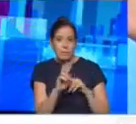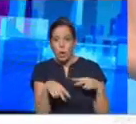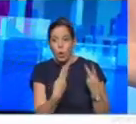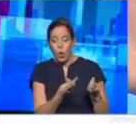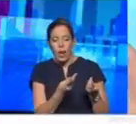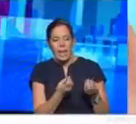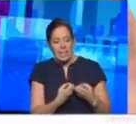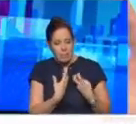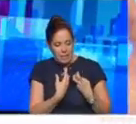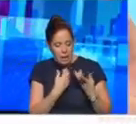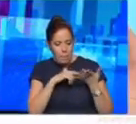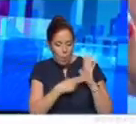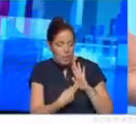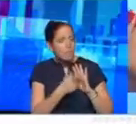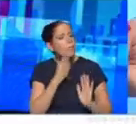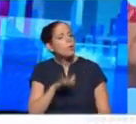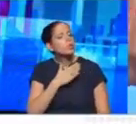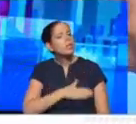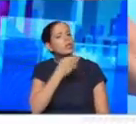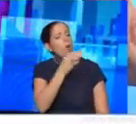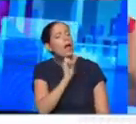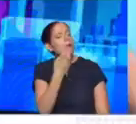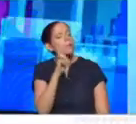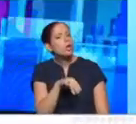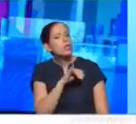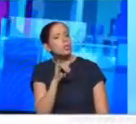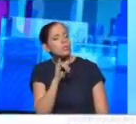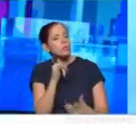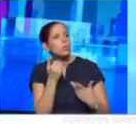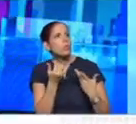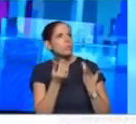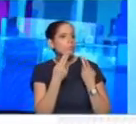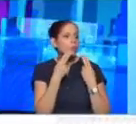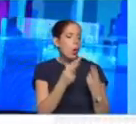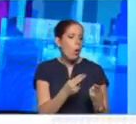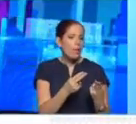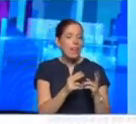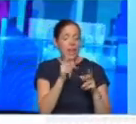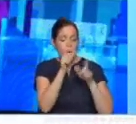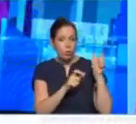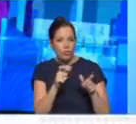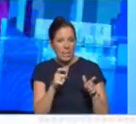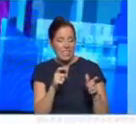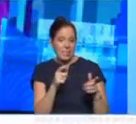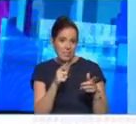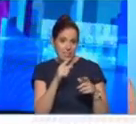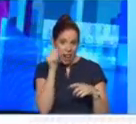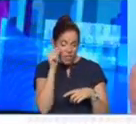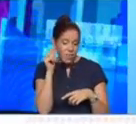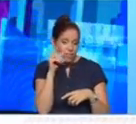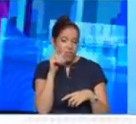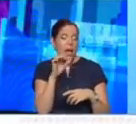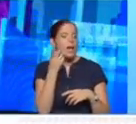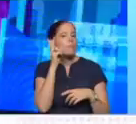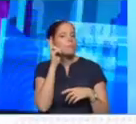פוליטית, אבל בכל זאת אני רוצה לשאול אתכם, האם יש כאן איזשהו קצה חוט לתושבי דרום תל אביב, האם יצליחו למצוא איזשהו כביש